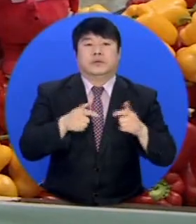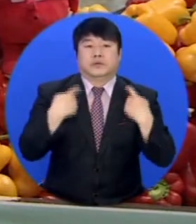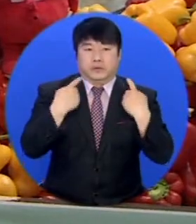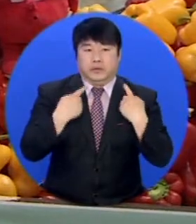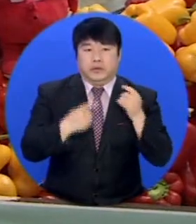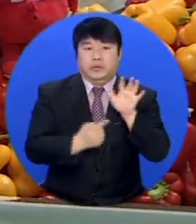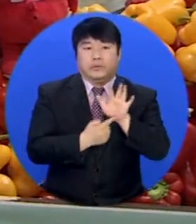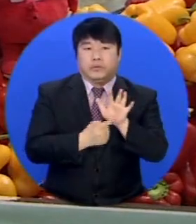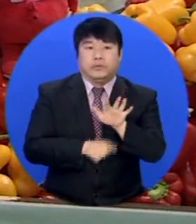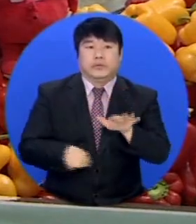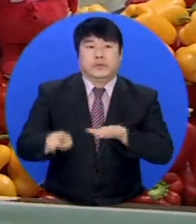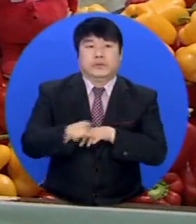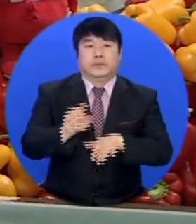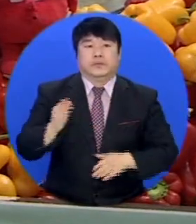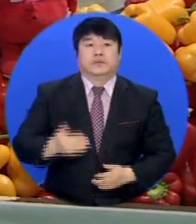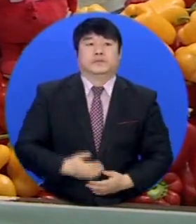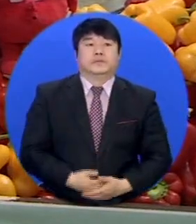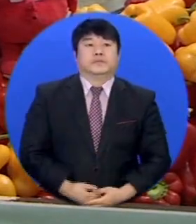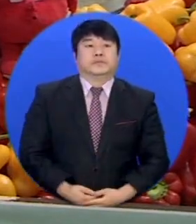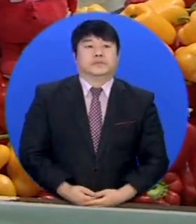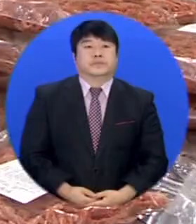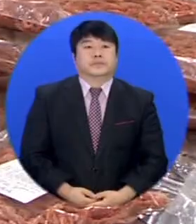홍보에도 앞장설 예정입니다.